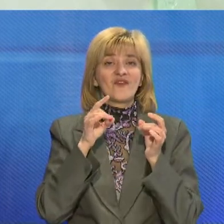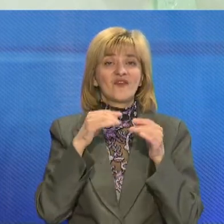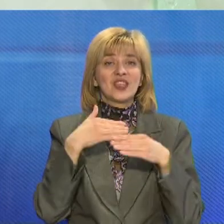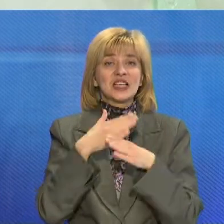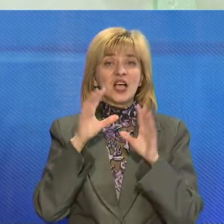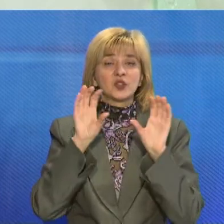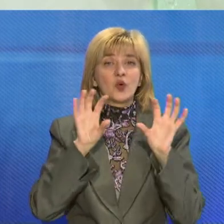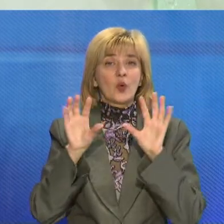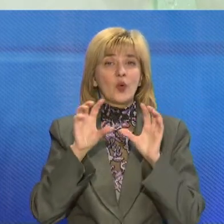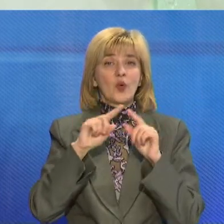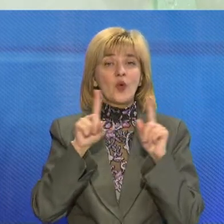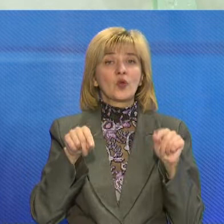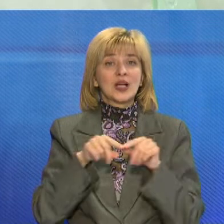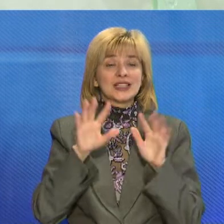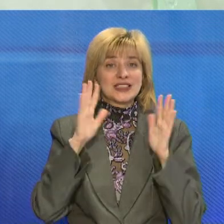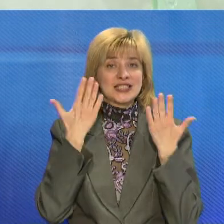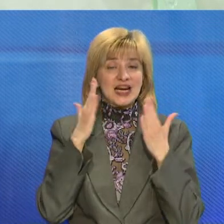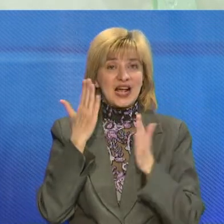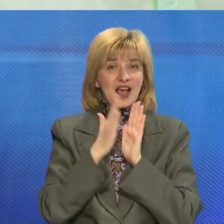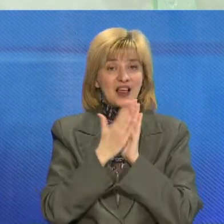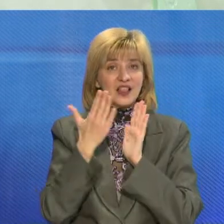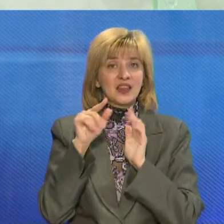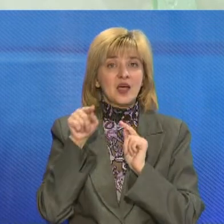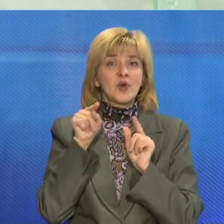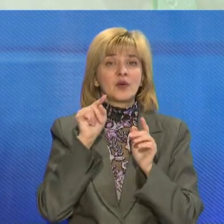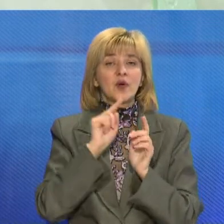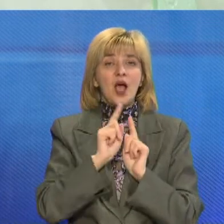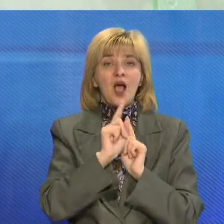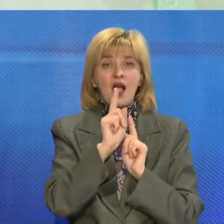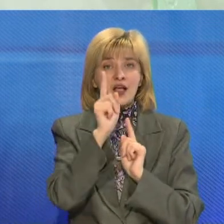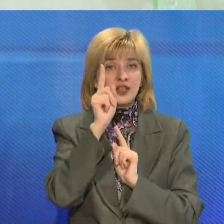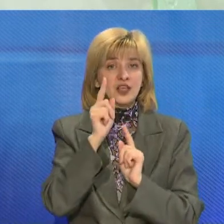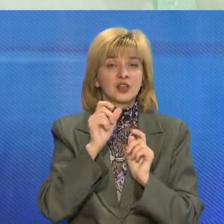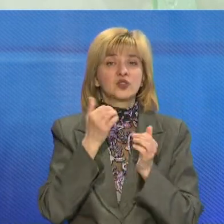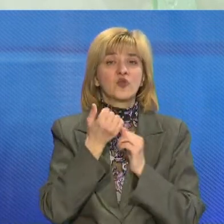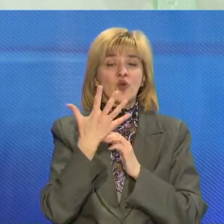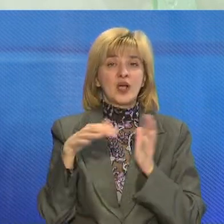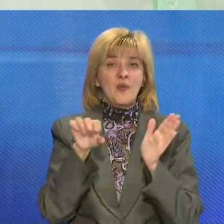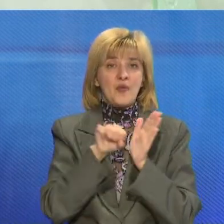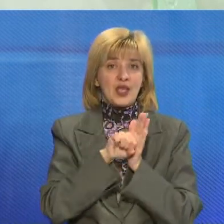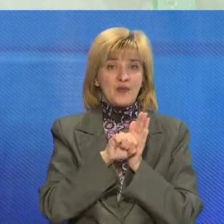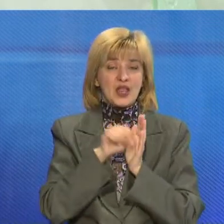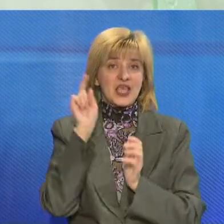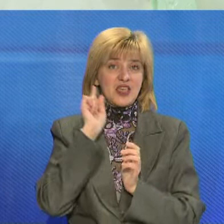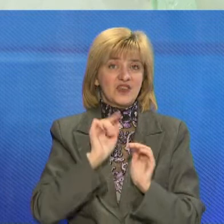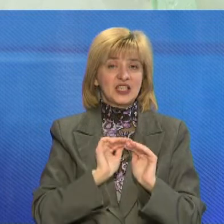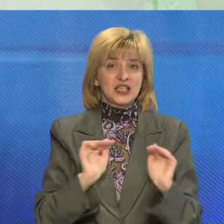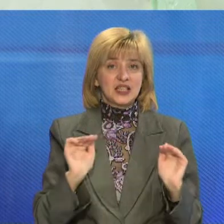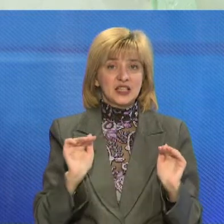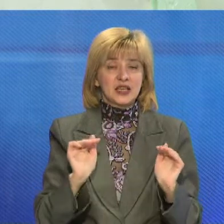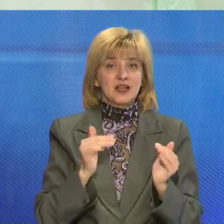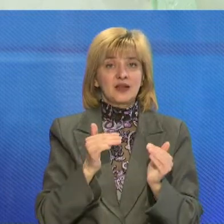отражений огоньков, сколько погибло еврейских детей. И при этом читаются фамилии, там Катенька Иванова, один годик.